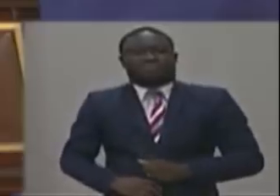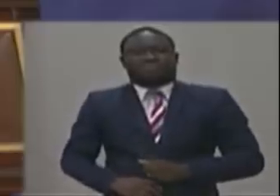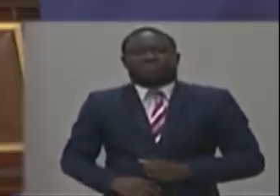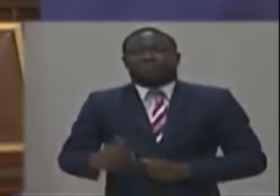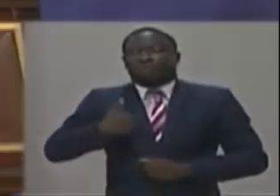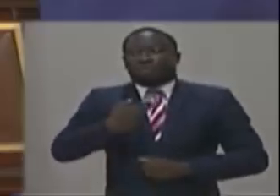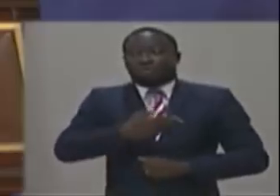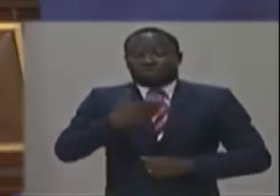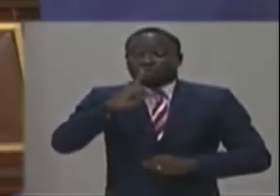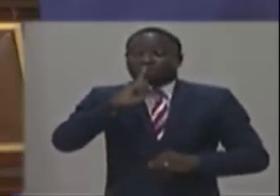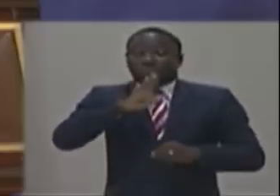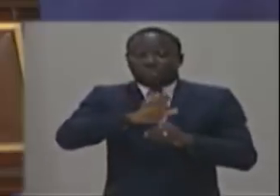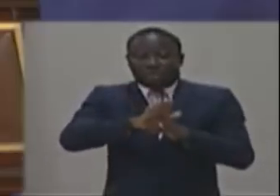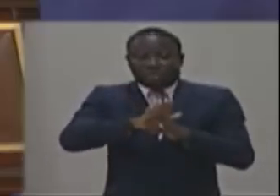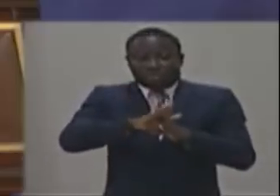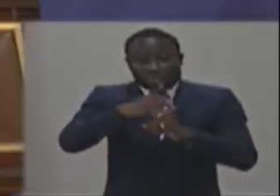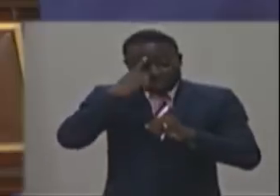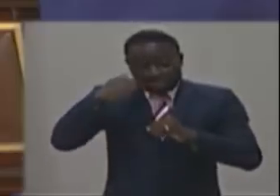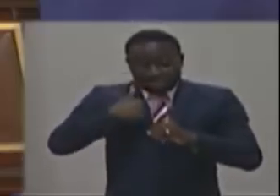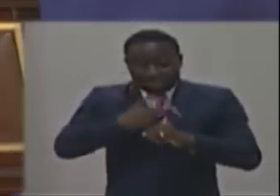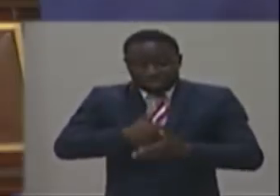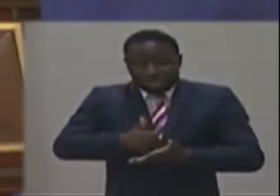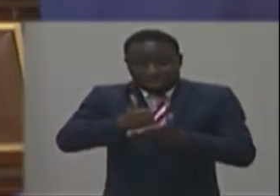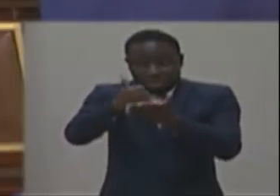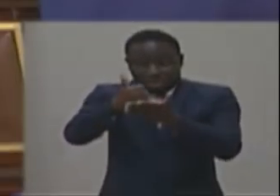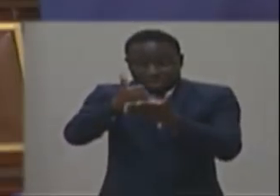Nous te promettons pour nous aider